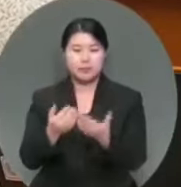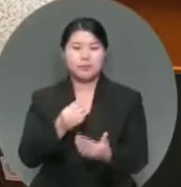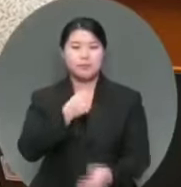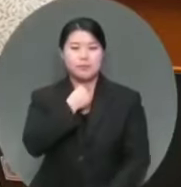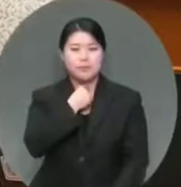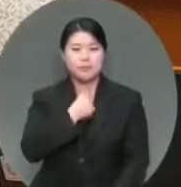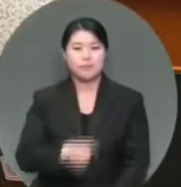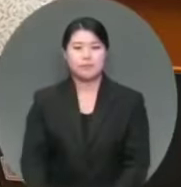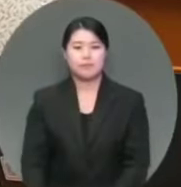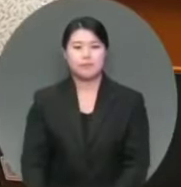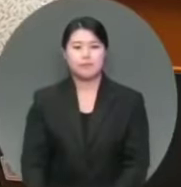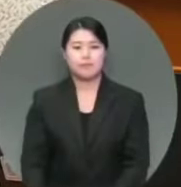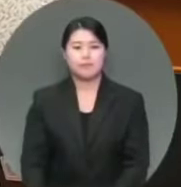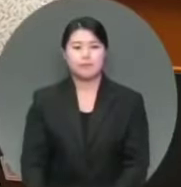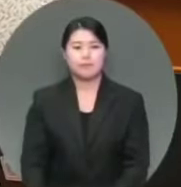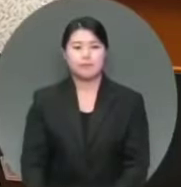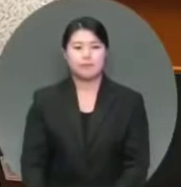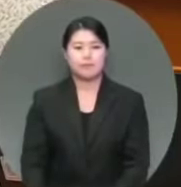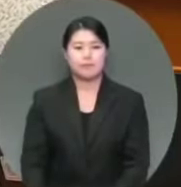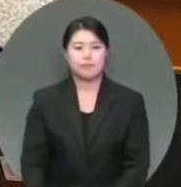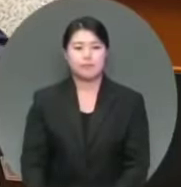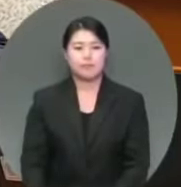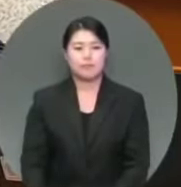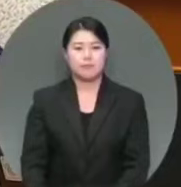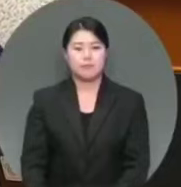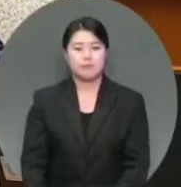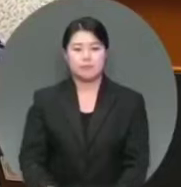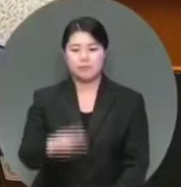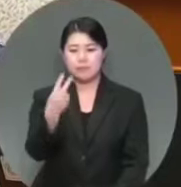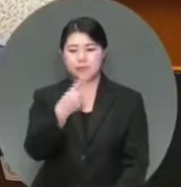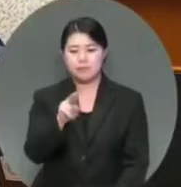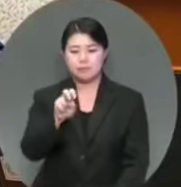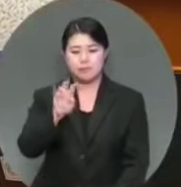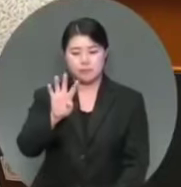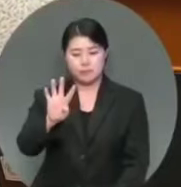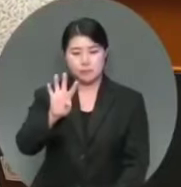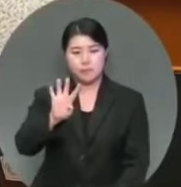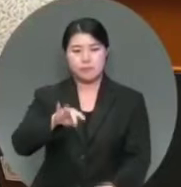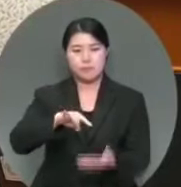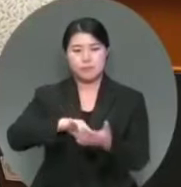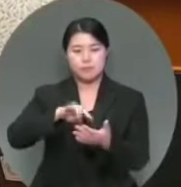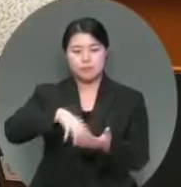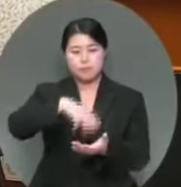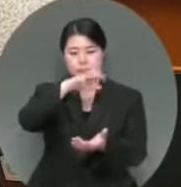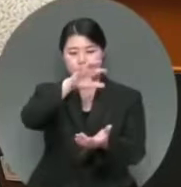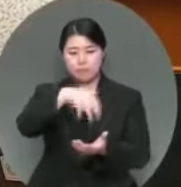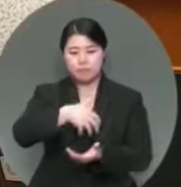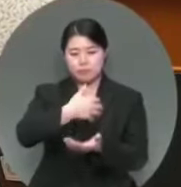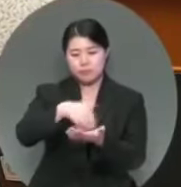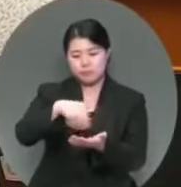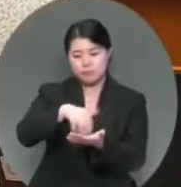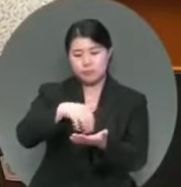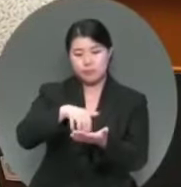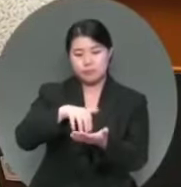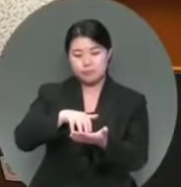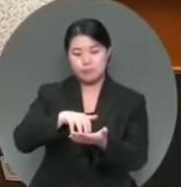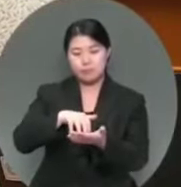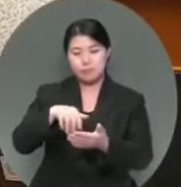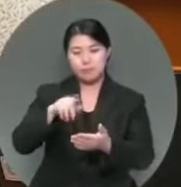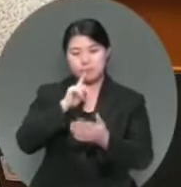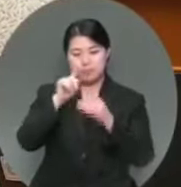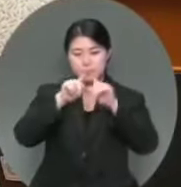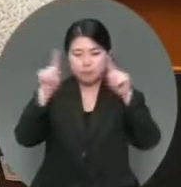싶습니다. 지금 2024년도 세입 예산 추계 분석 보고서,